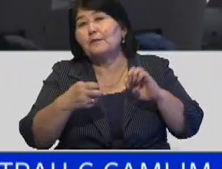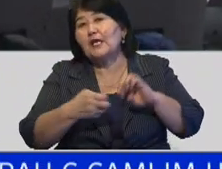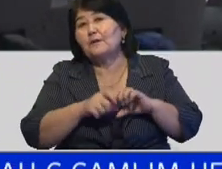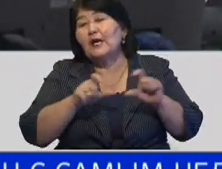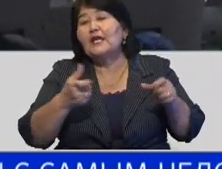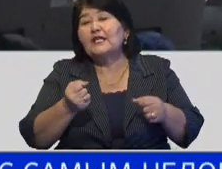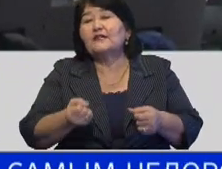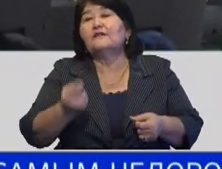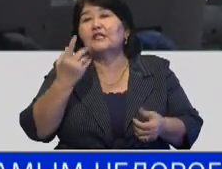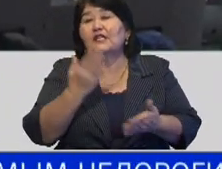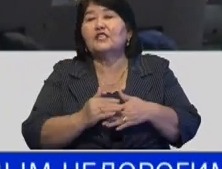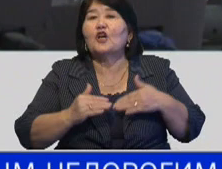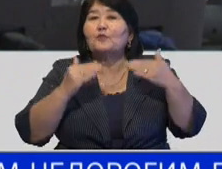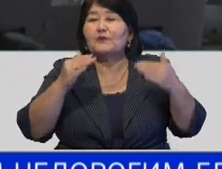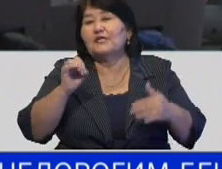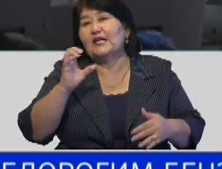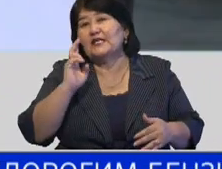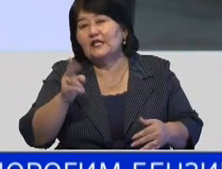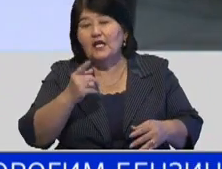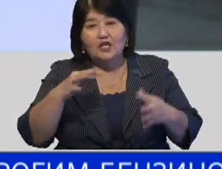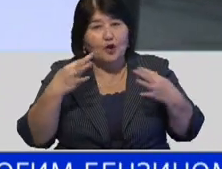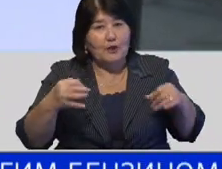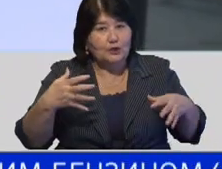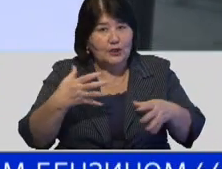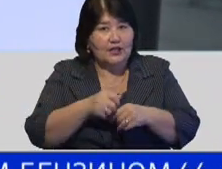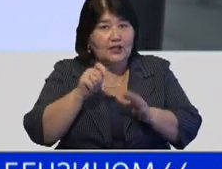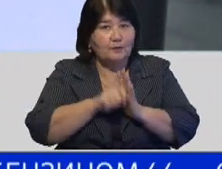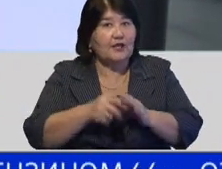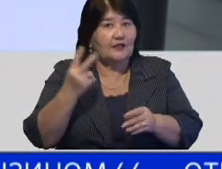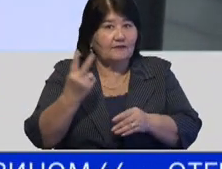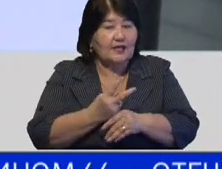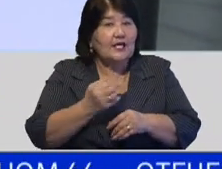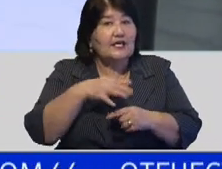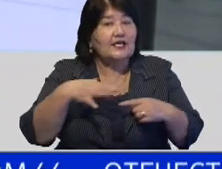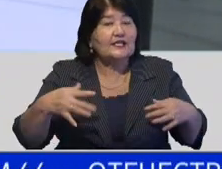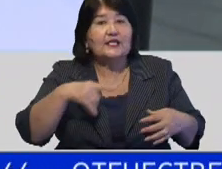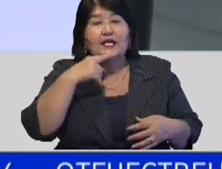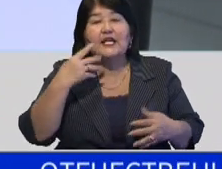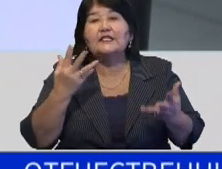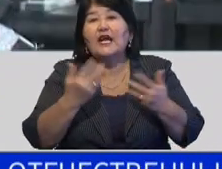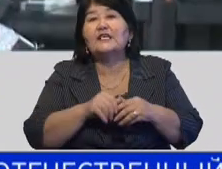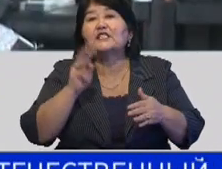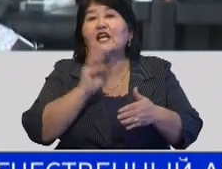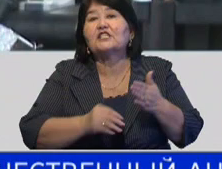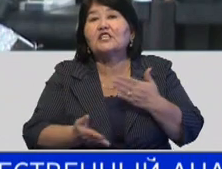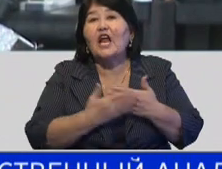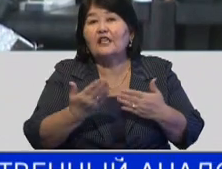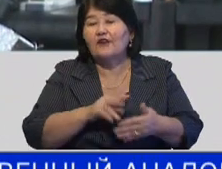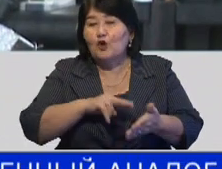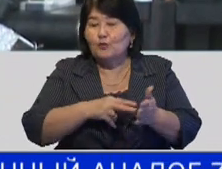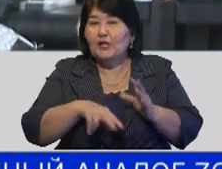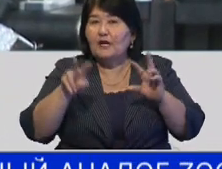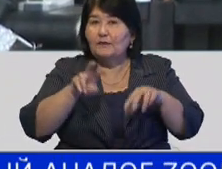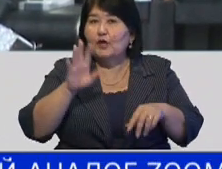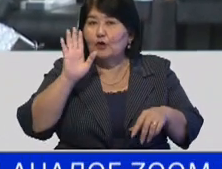где системы выявлены повышенные риски это позволит сократить проверки в два раза и в несколько раз количество штрафов плановые проверки